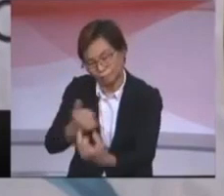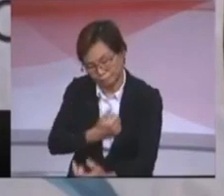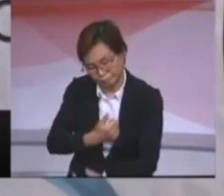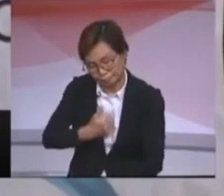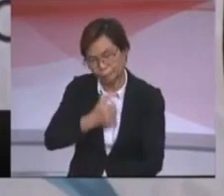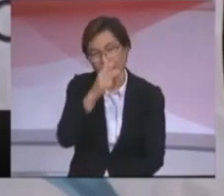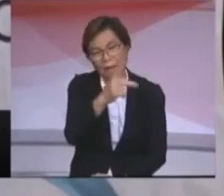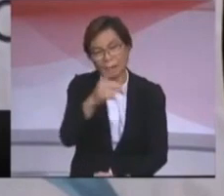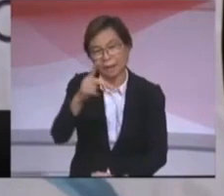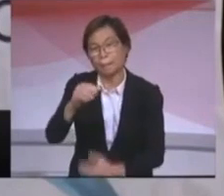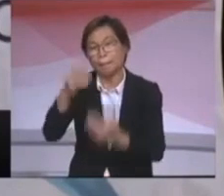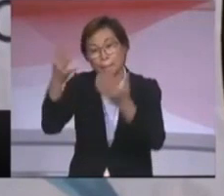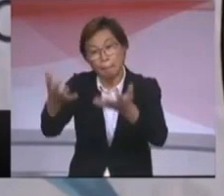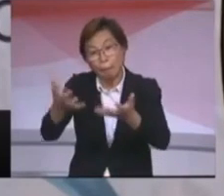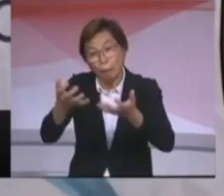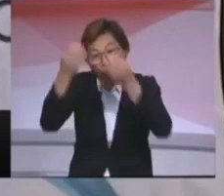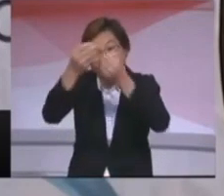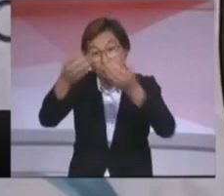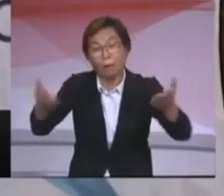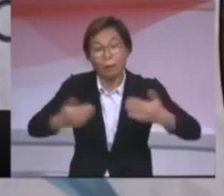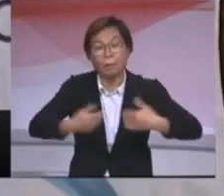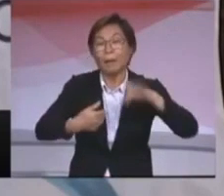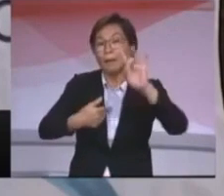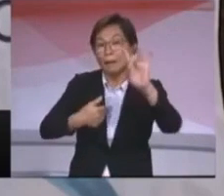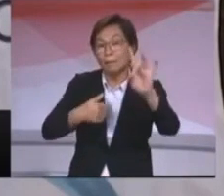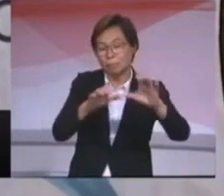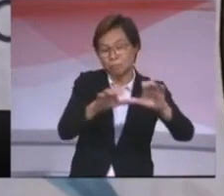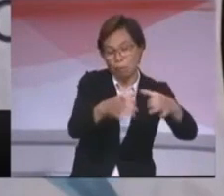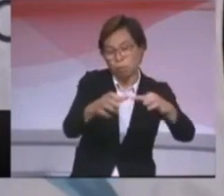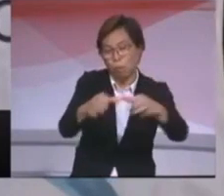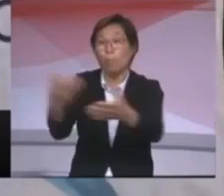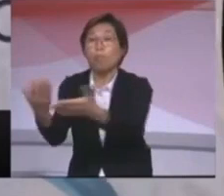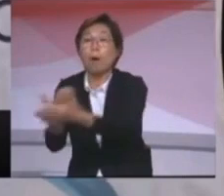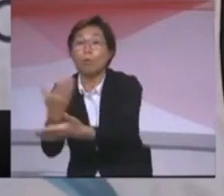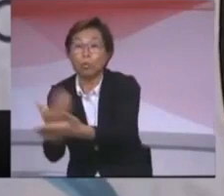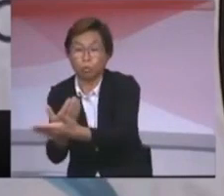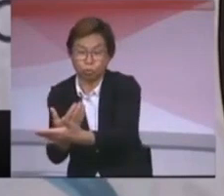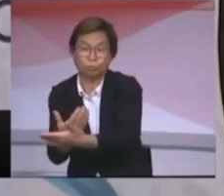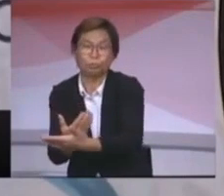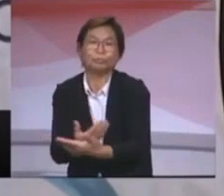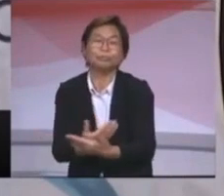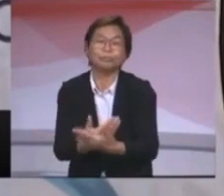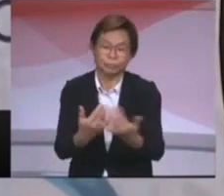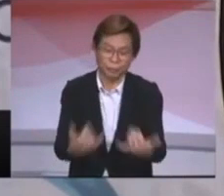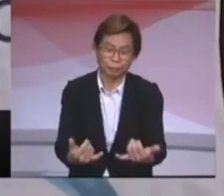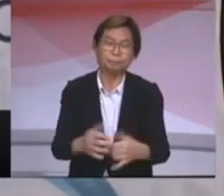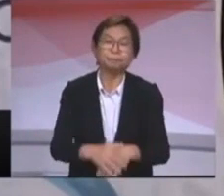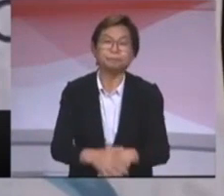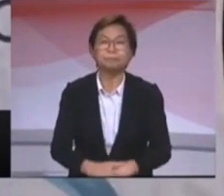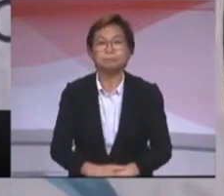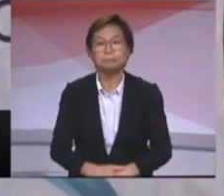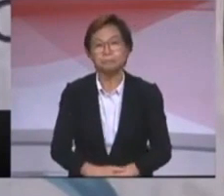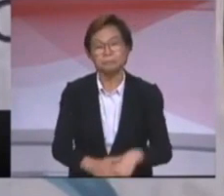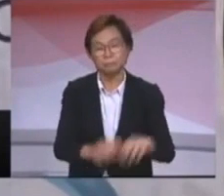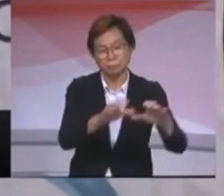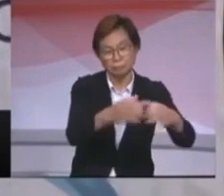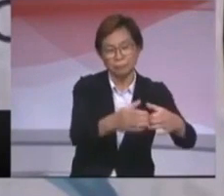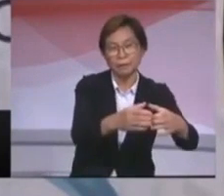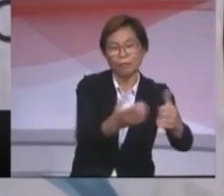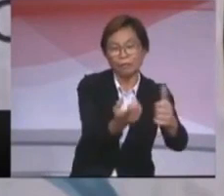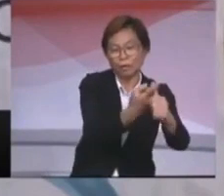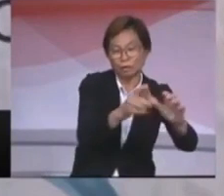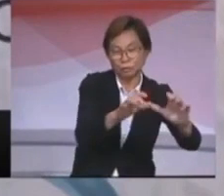Kementerian Kesihatan ingin memaklumkan bahawa terdapat 8 kluster baru yang telah dikenal pasti pada hari ini, iaitu kluster